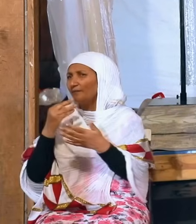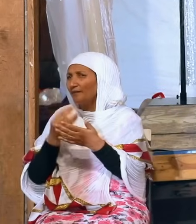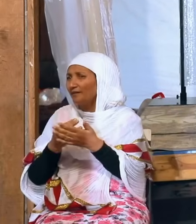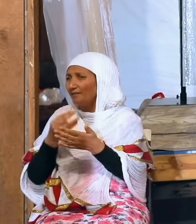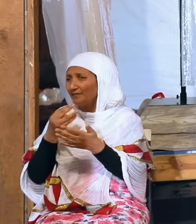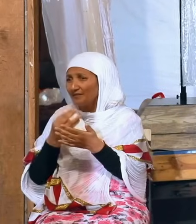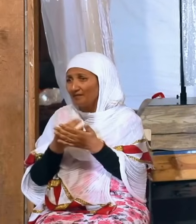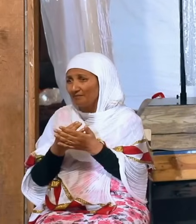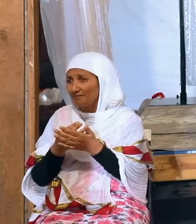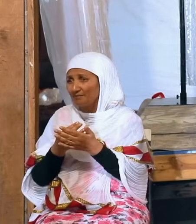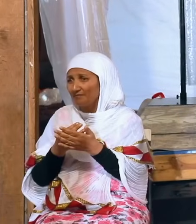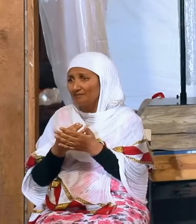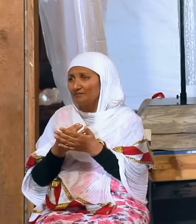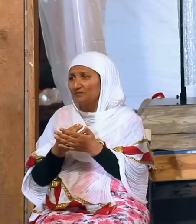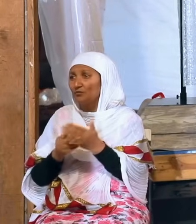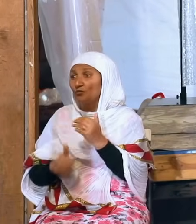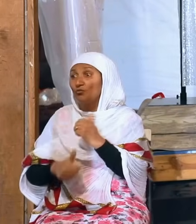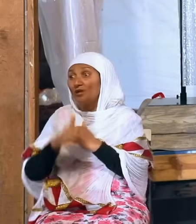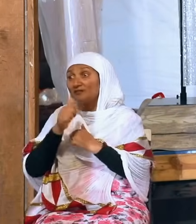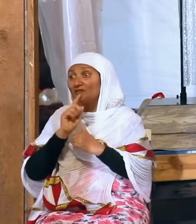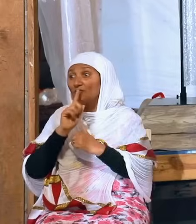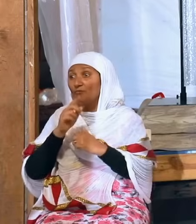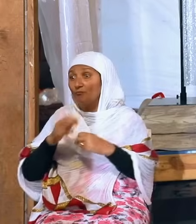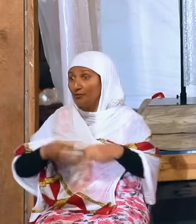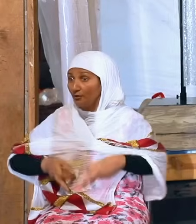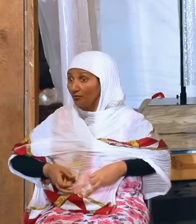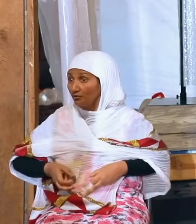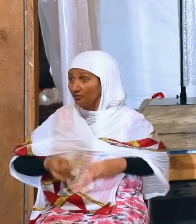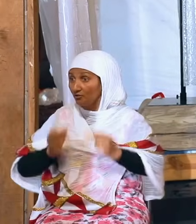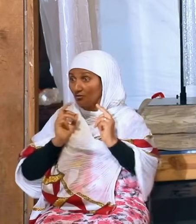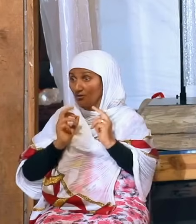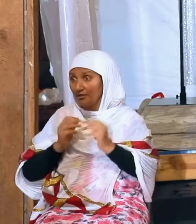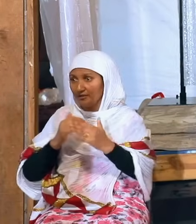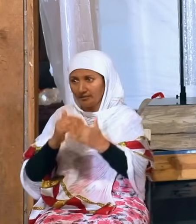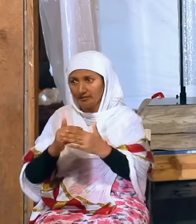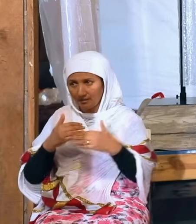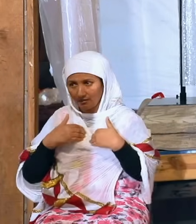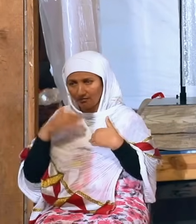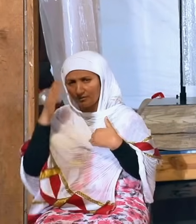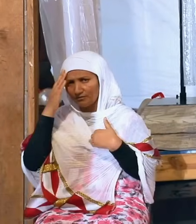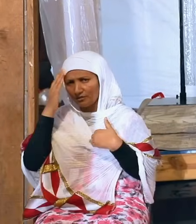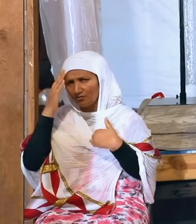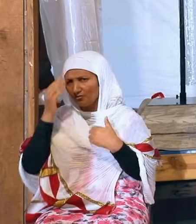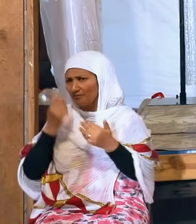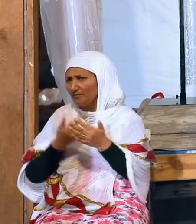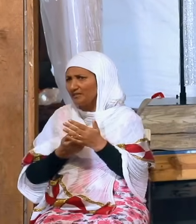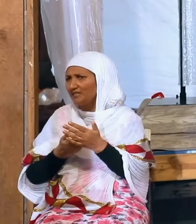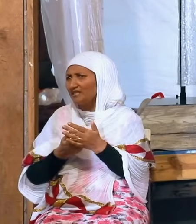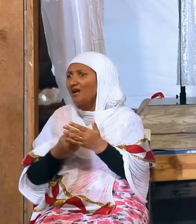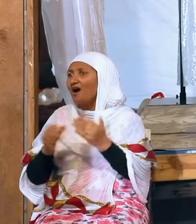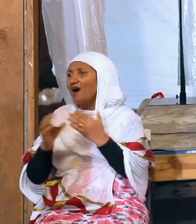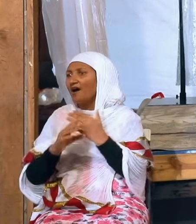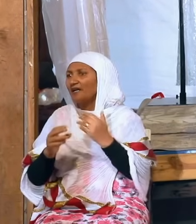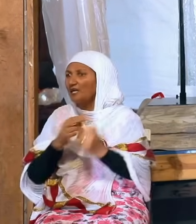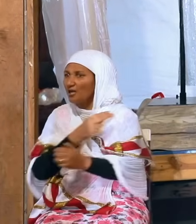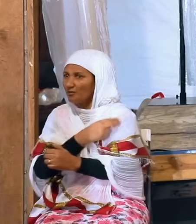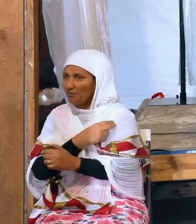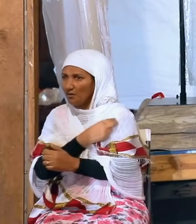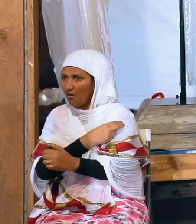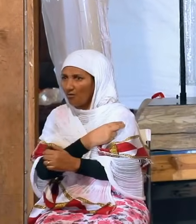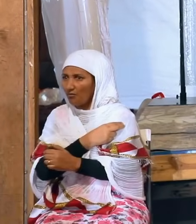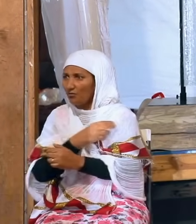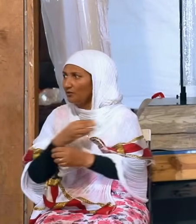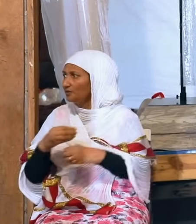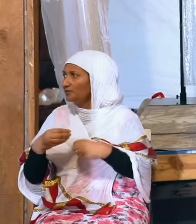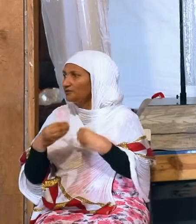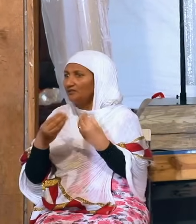በጣም አሰቃቂ ጉዳት ነው በህይወታቸው እየደረሰ ያለው ያው እንደምታውቁት በዚህ ሀገር ህክምና ሆርሞን ይሰጣቸዋል